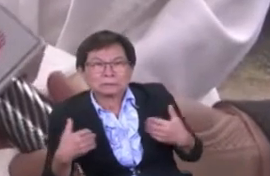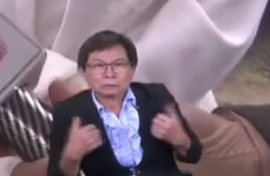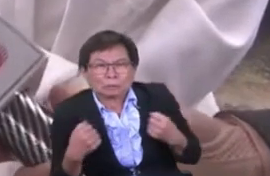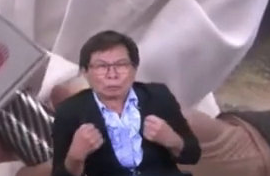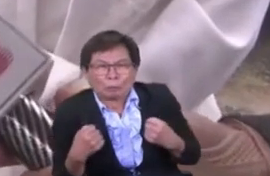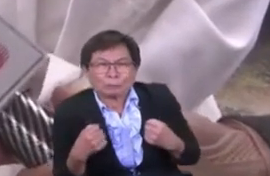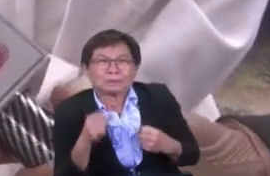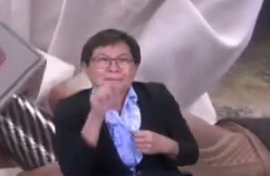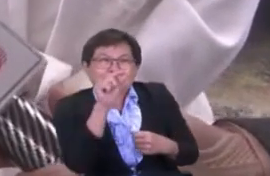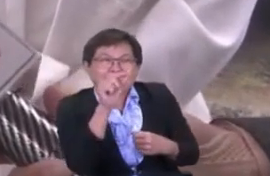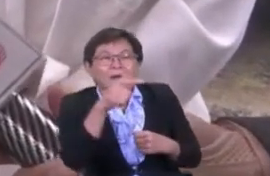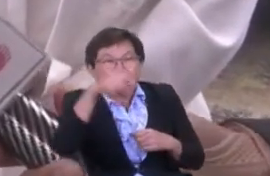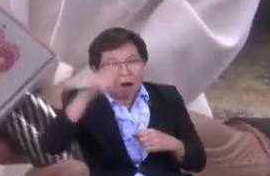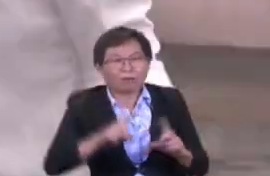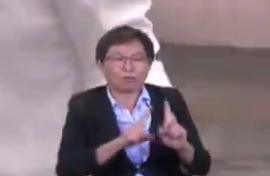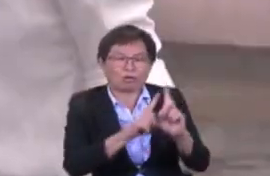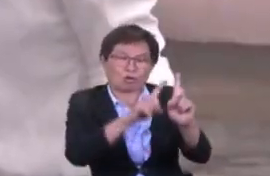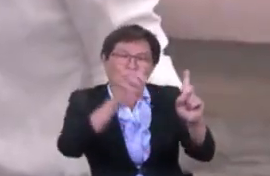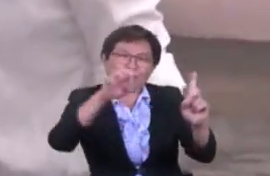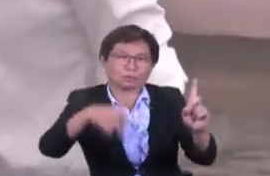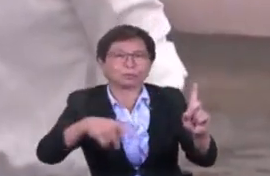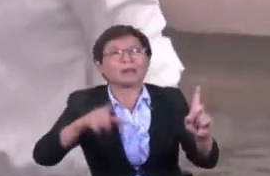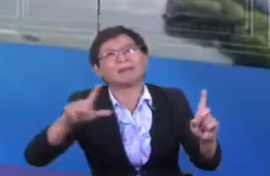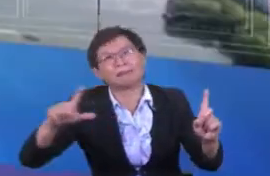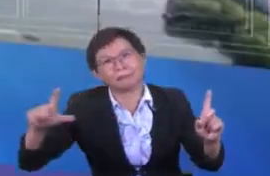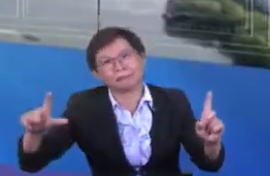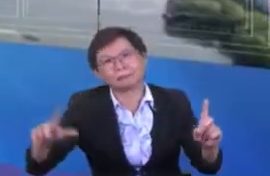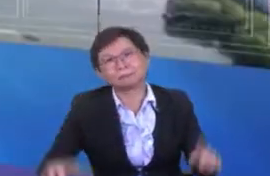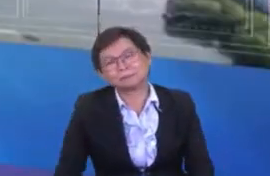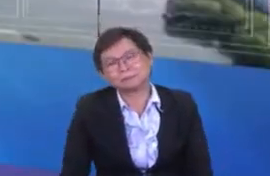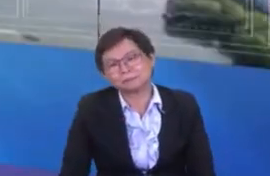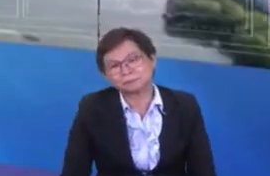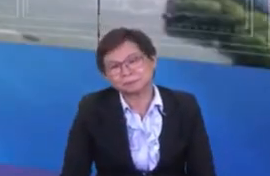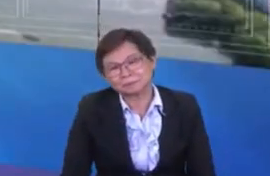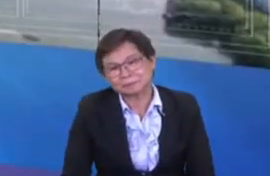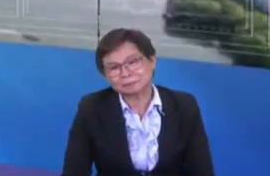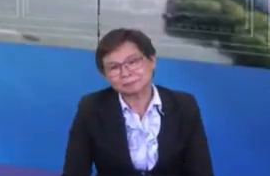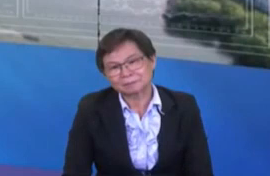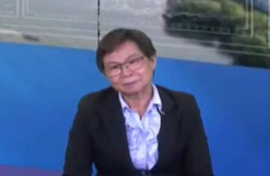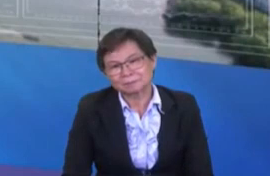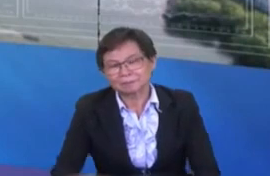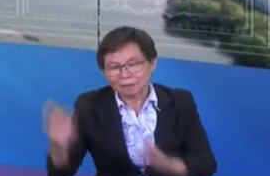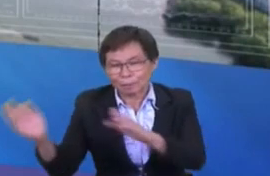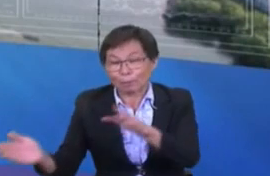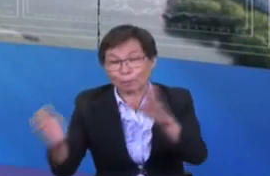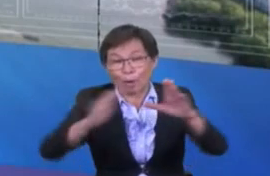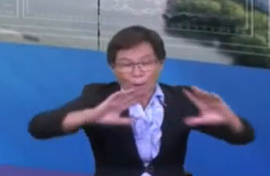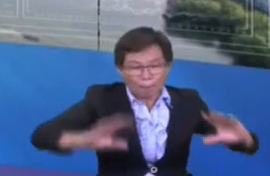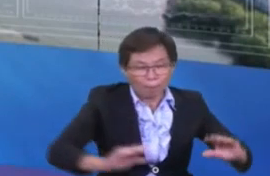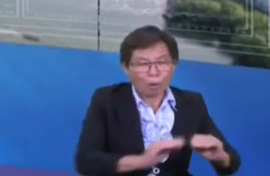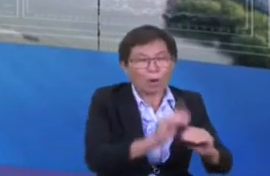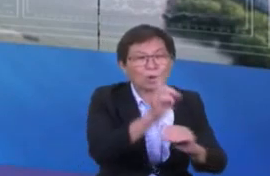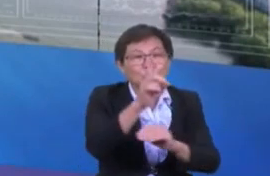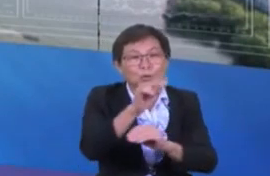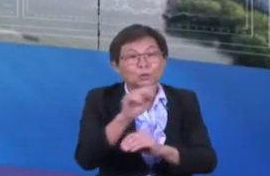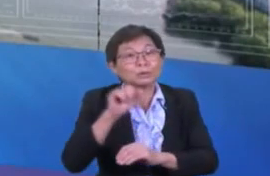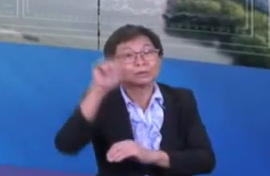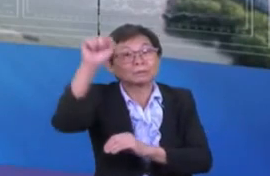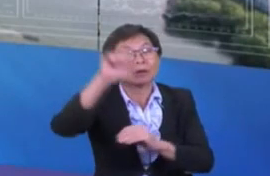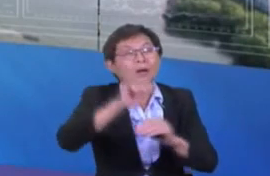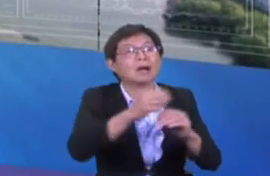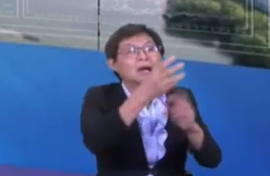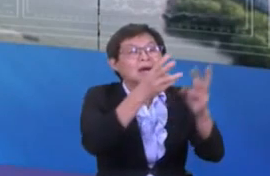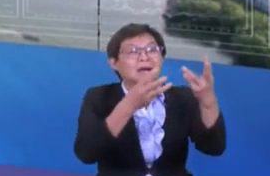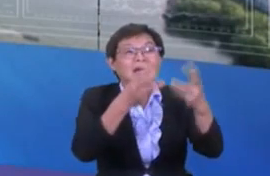Hai harus menjaga esok Villa ia beralih ke persidangan dewan undangan negeri Sabah